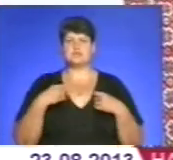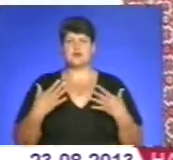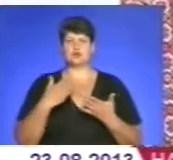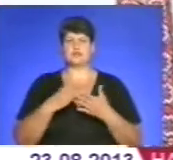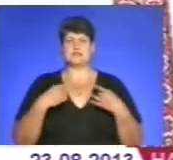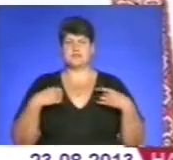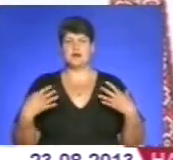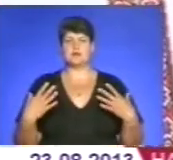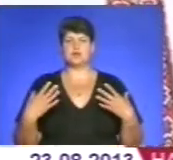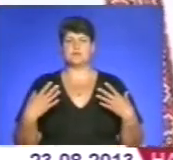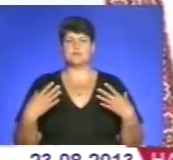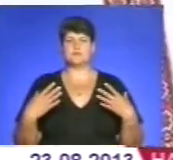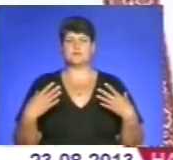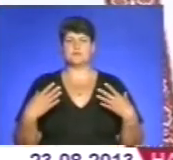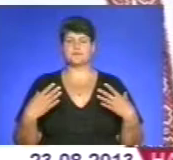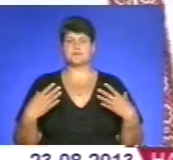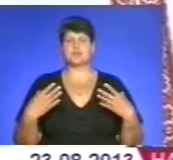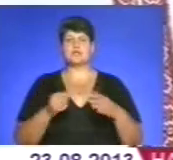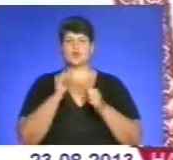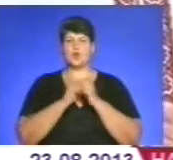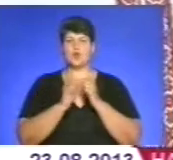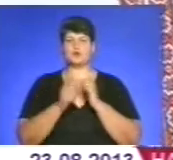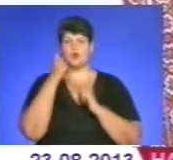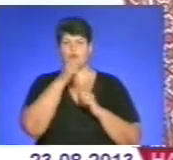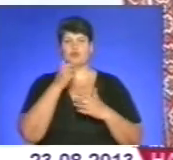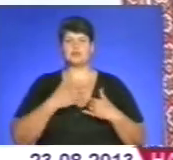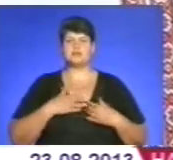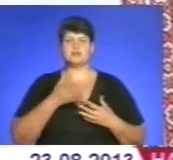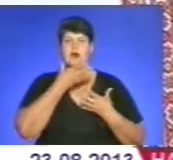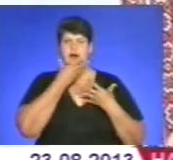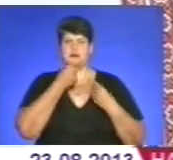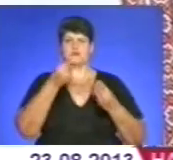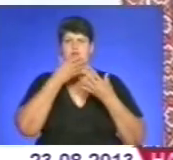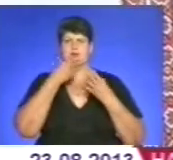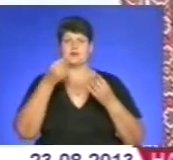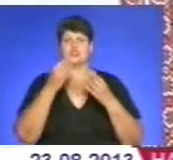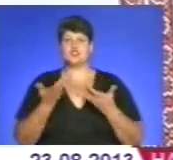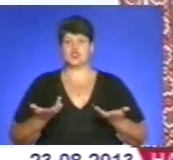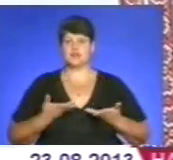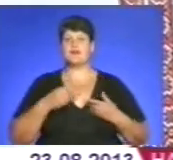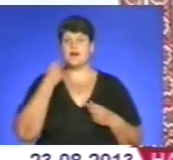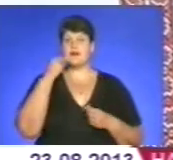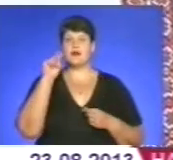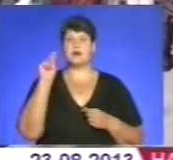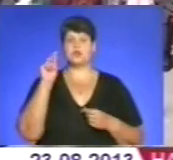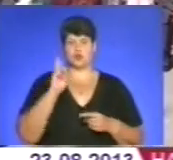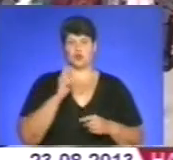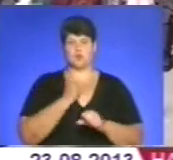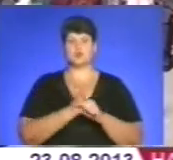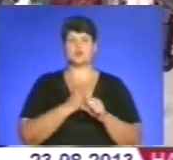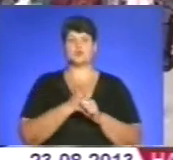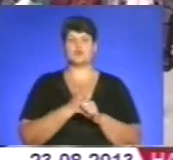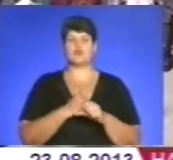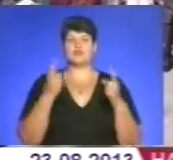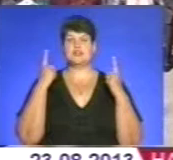свято. І з кожним роком все в нас гарніше, мені кажеться, і життя краще, мені таке, хто працює.